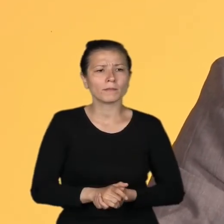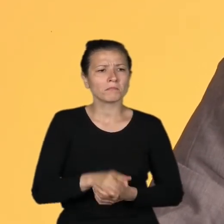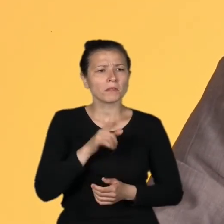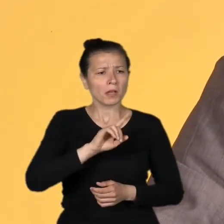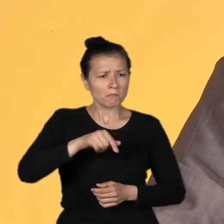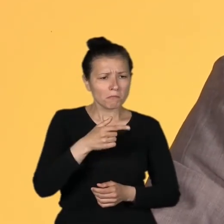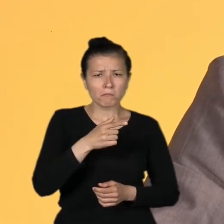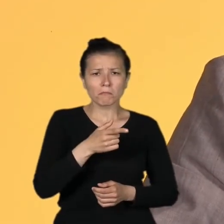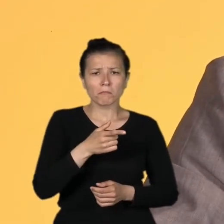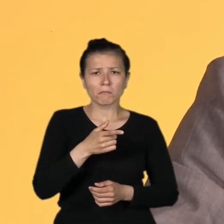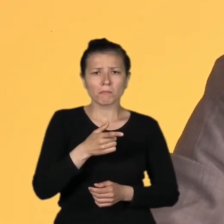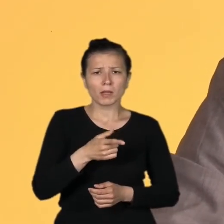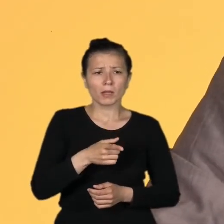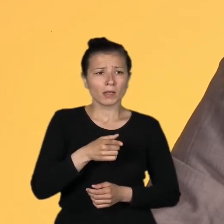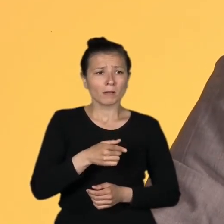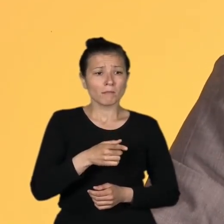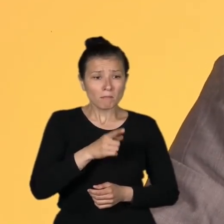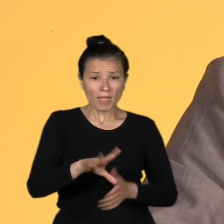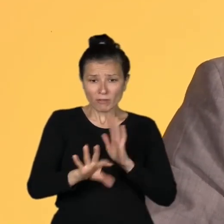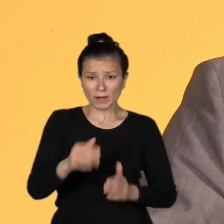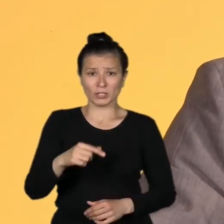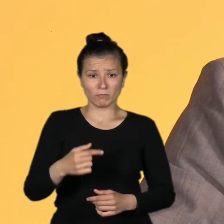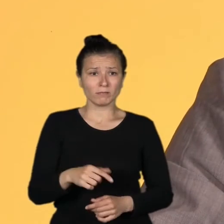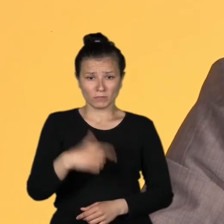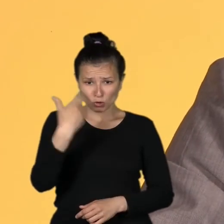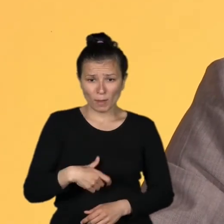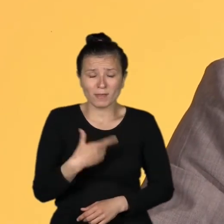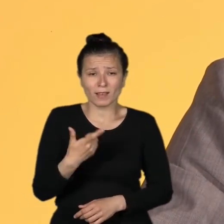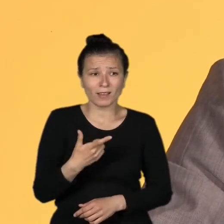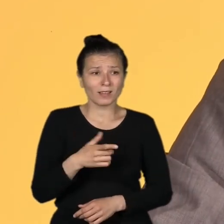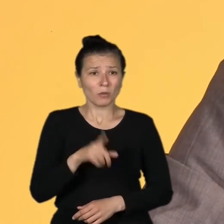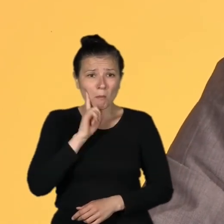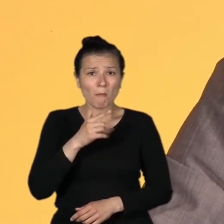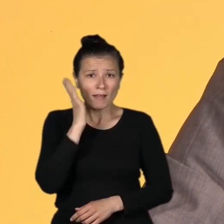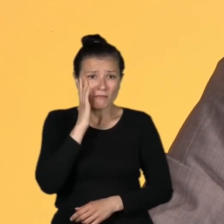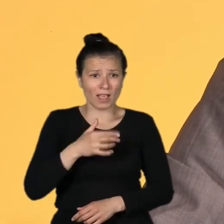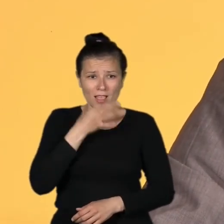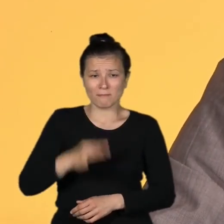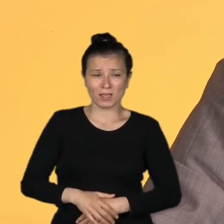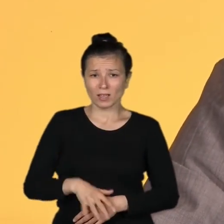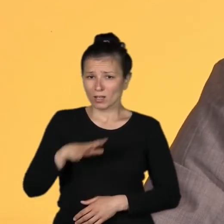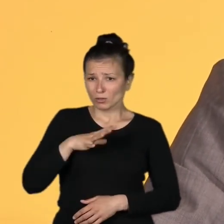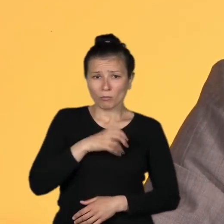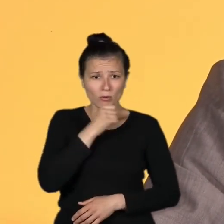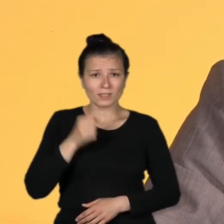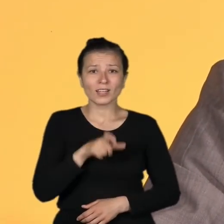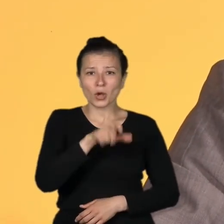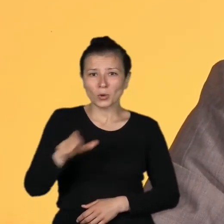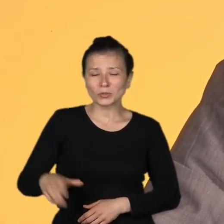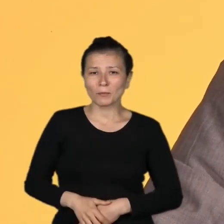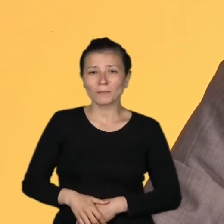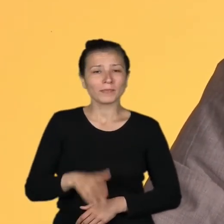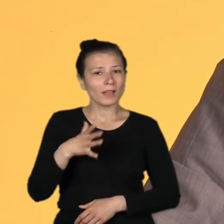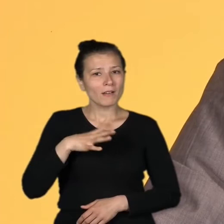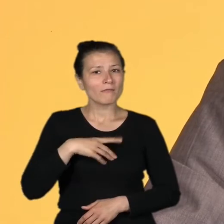pana głosowaliśmy, nie? To pan wie lepiej. I właśnie to były starsze osoby, to warte podkreślenie, jakby to